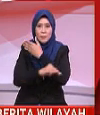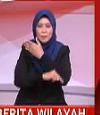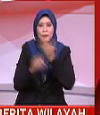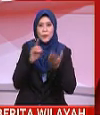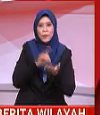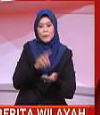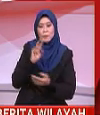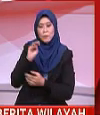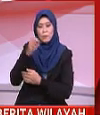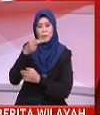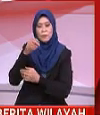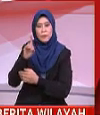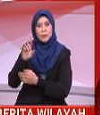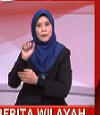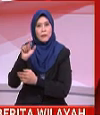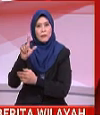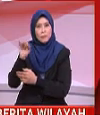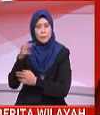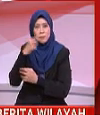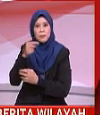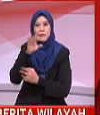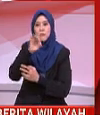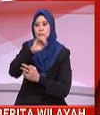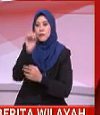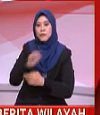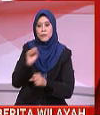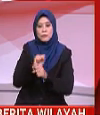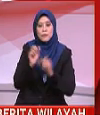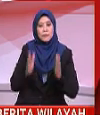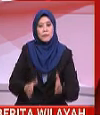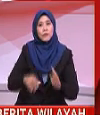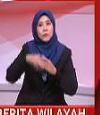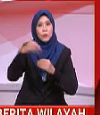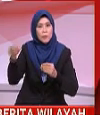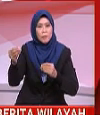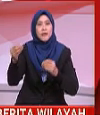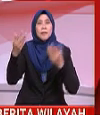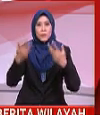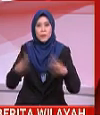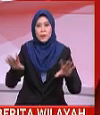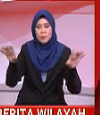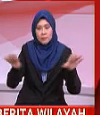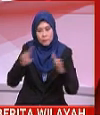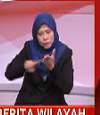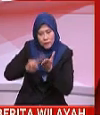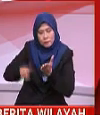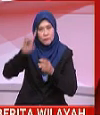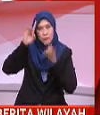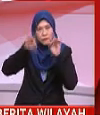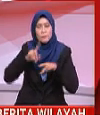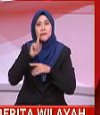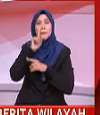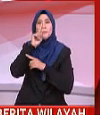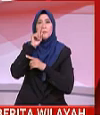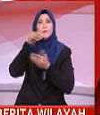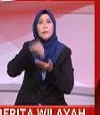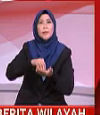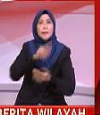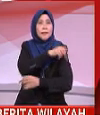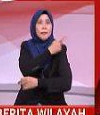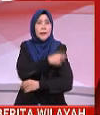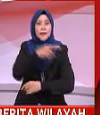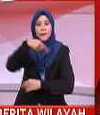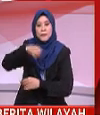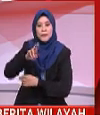Ali Hindia berkata, setakat ini lebih 80% pekerja asing telah menjalani ujian saringan di klinik panel Perkeso